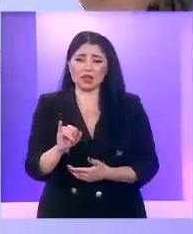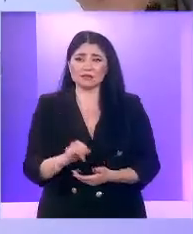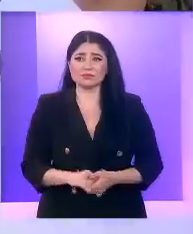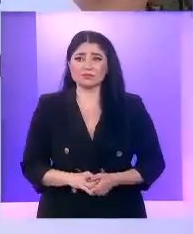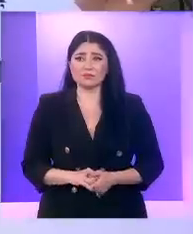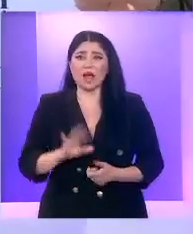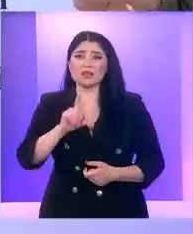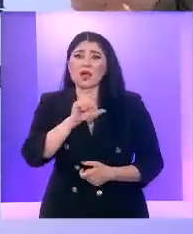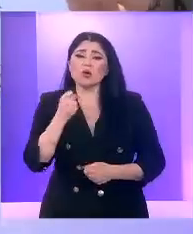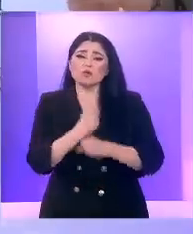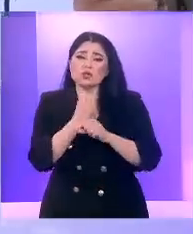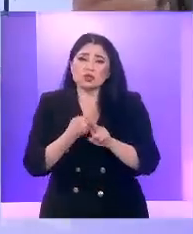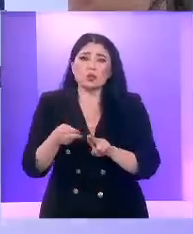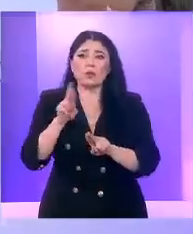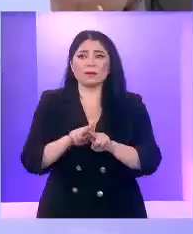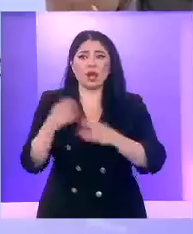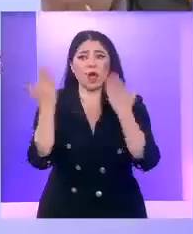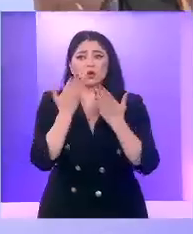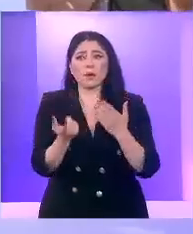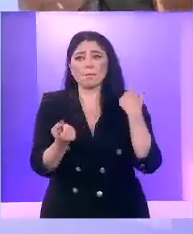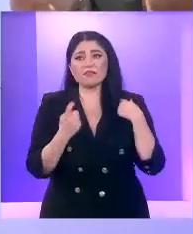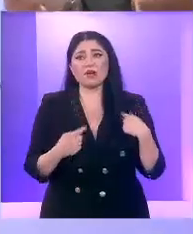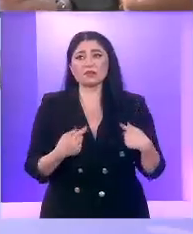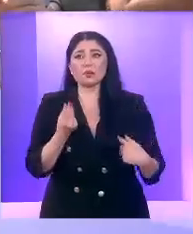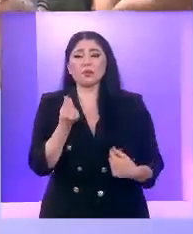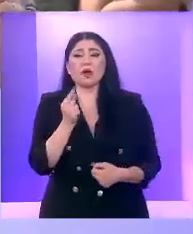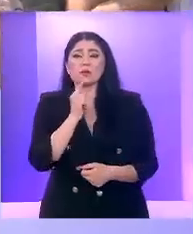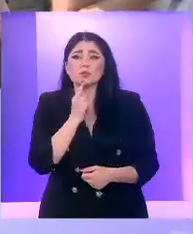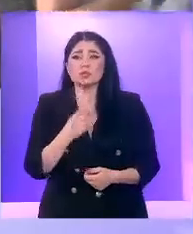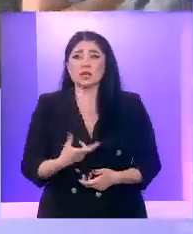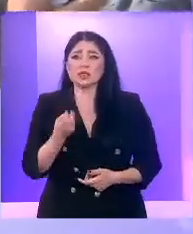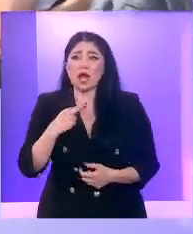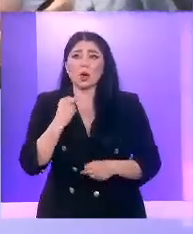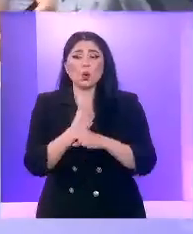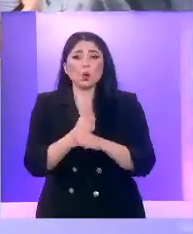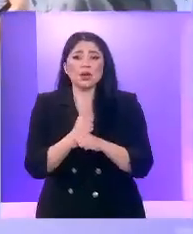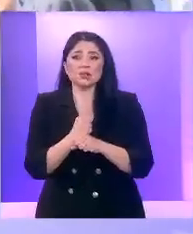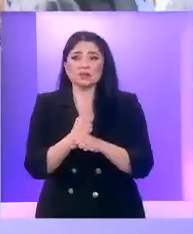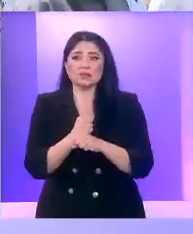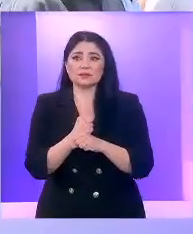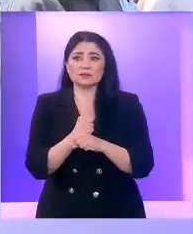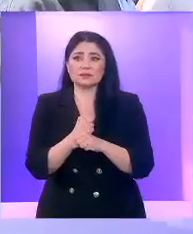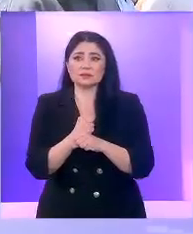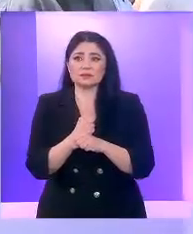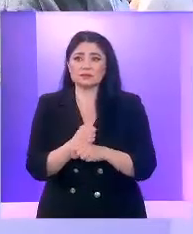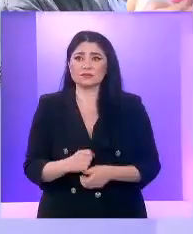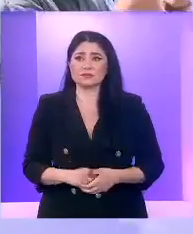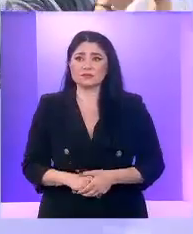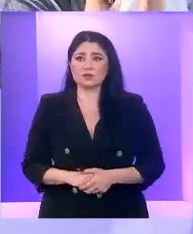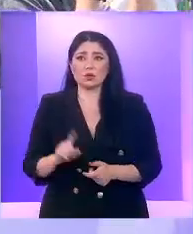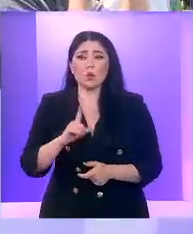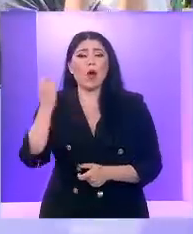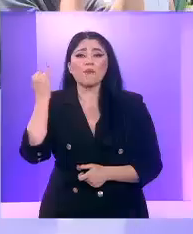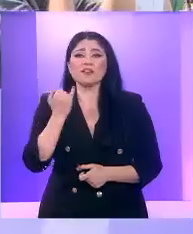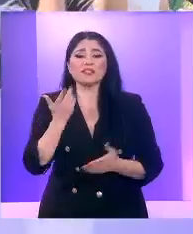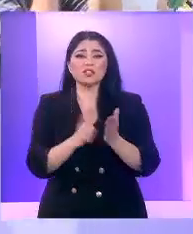să lucrez și suplimentar la o școală privată cu puțin bani, dar lucrez pentru ea și nu am zis, nu am venit neapărat